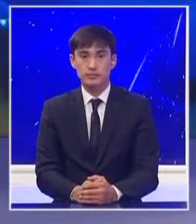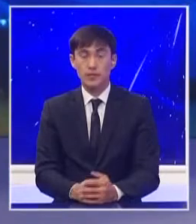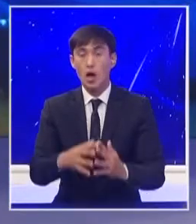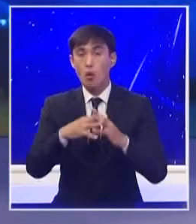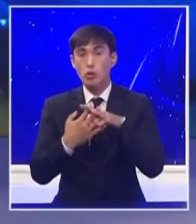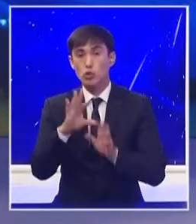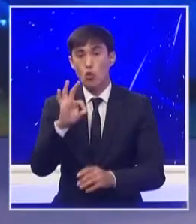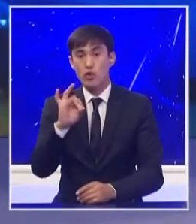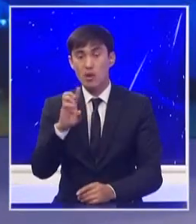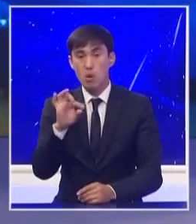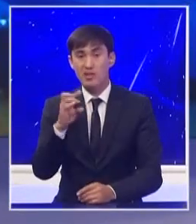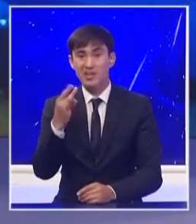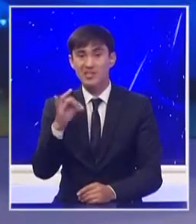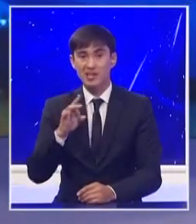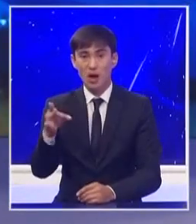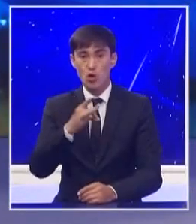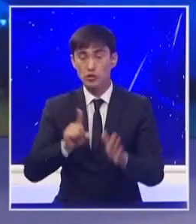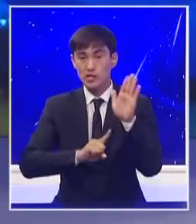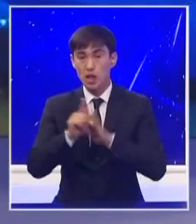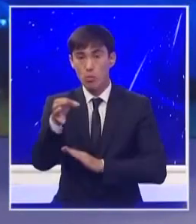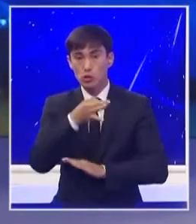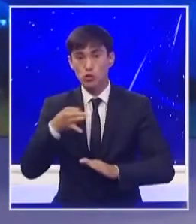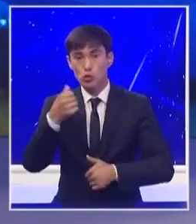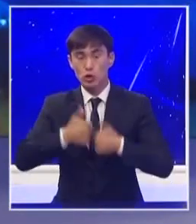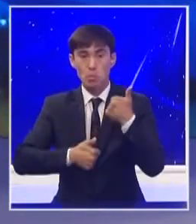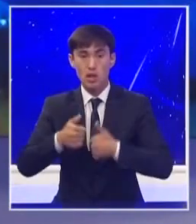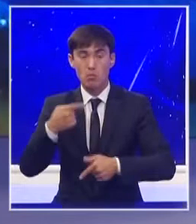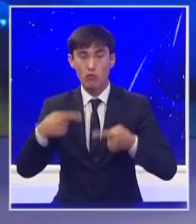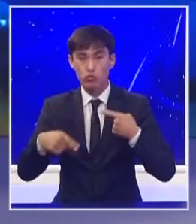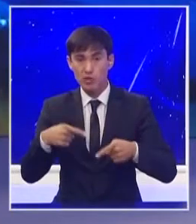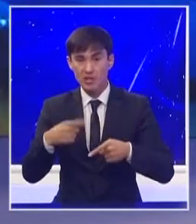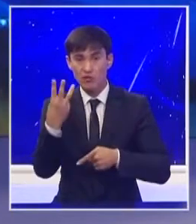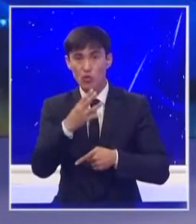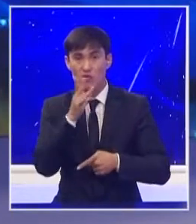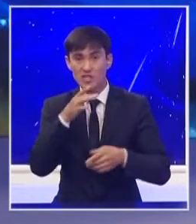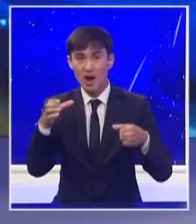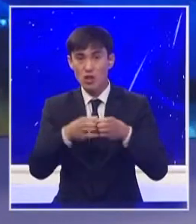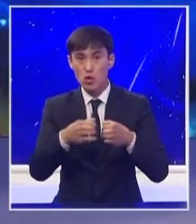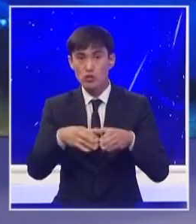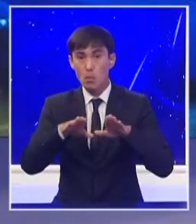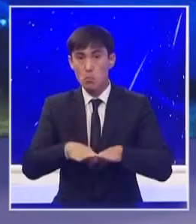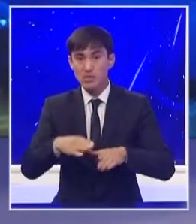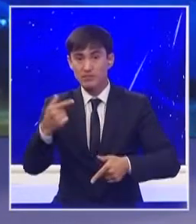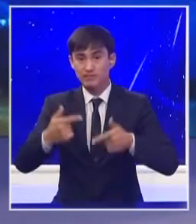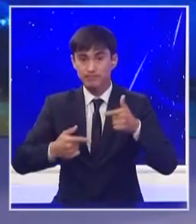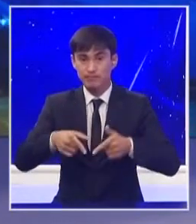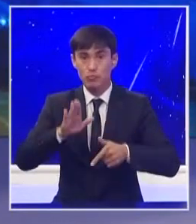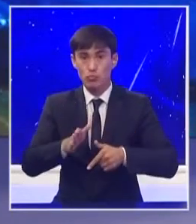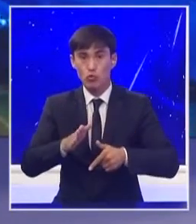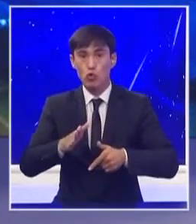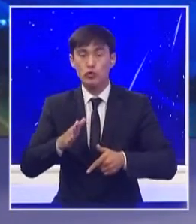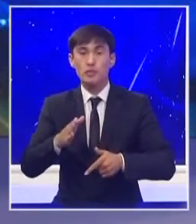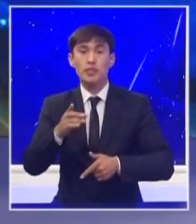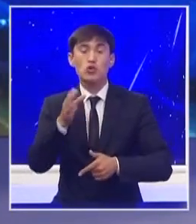В поселке Удикен-Батыр Илийского района стартовал областной чемпионат по футзалу. В трех возрастных категориях за место на пьедестале почета в